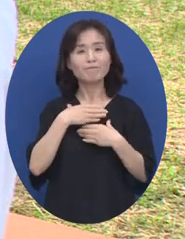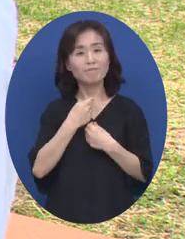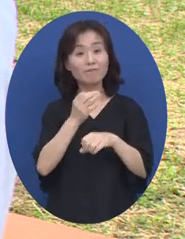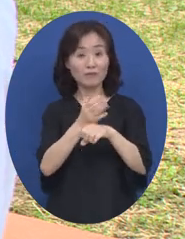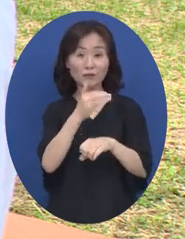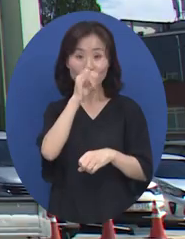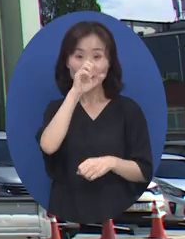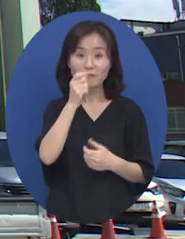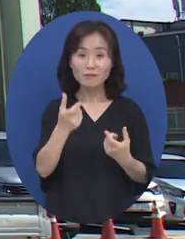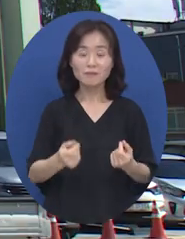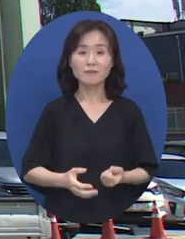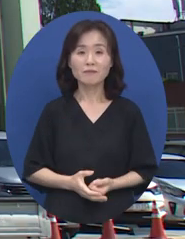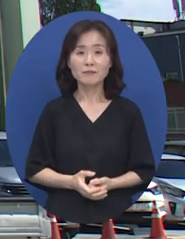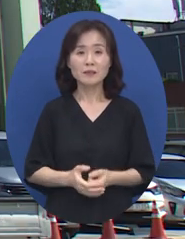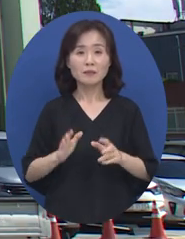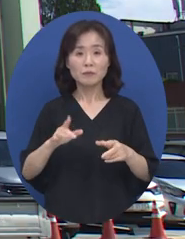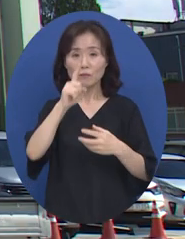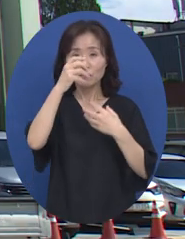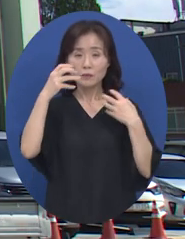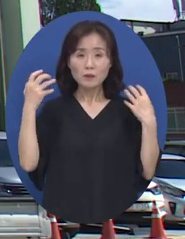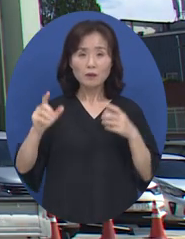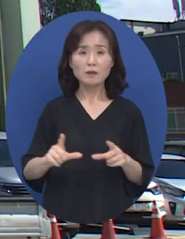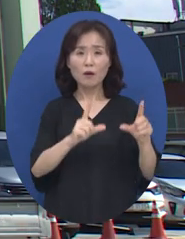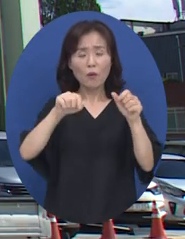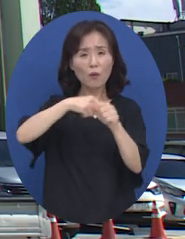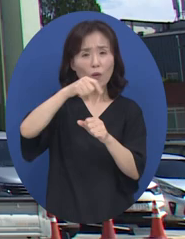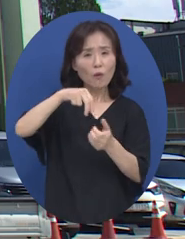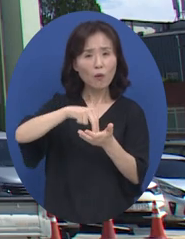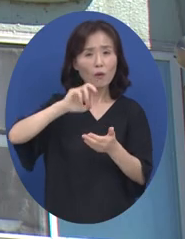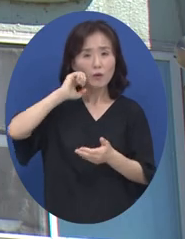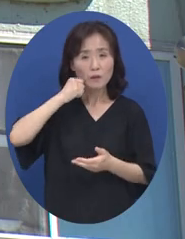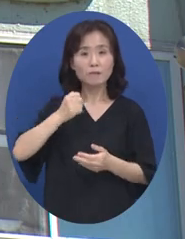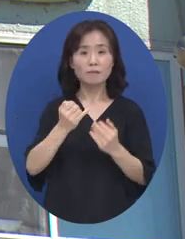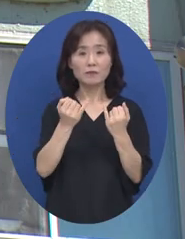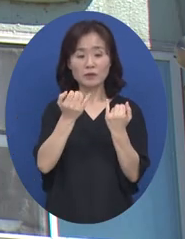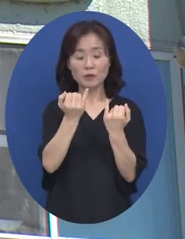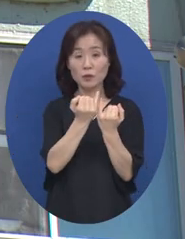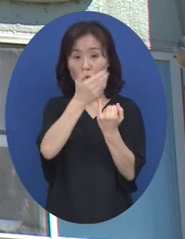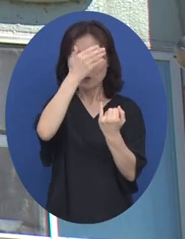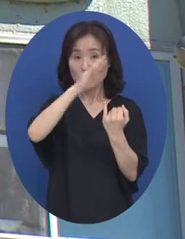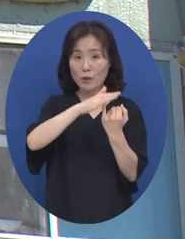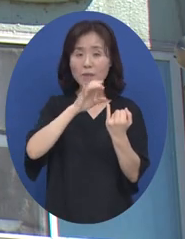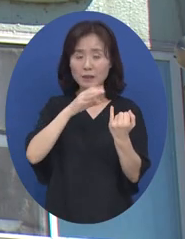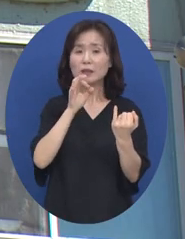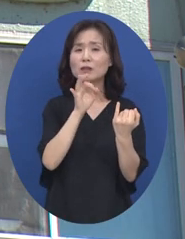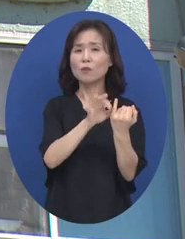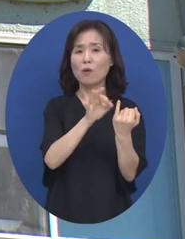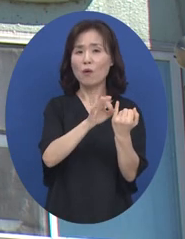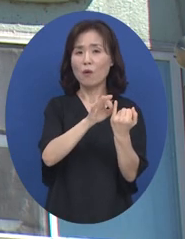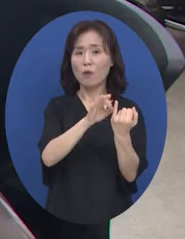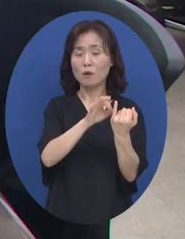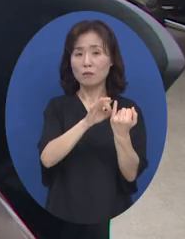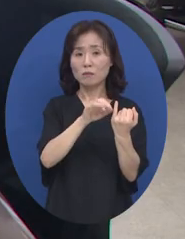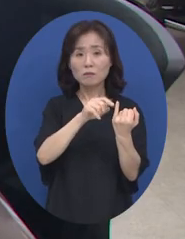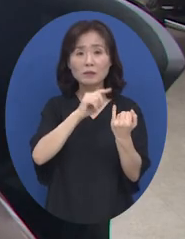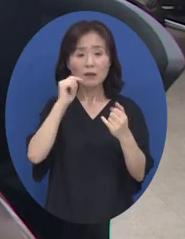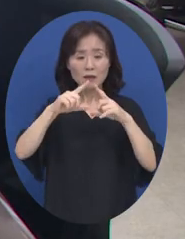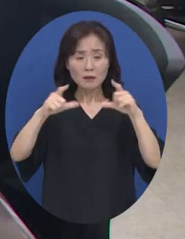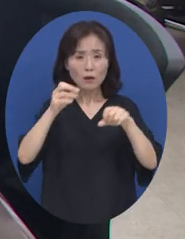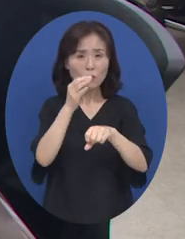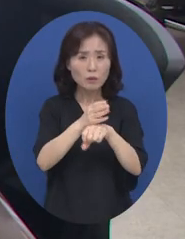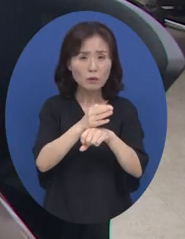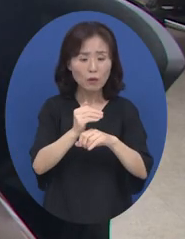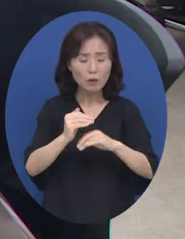있어서 좋아요. 현재 정부에서 생활형 편이 어려운 여성 청소년에게만 지원하고 있는데 이 경우